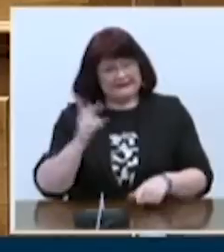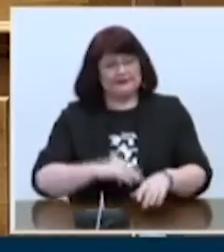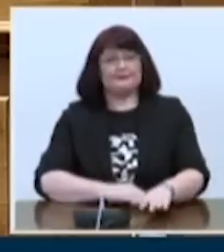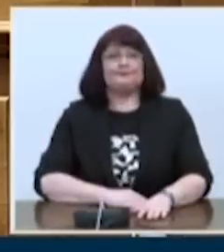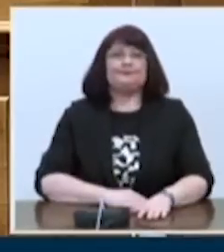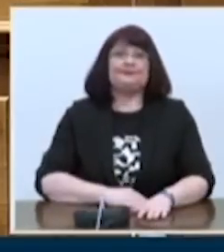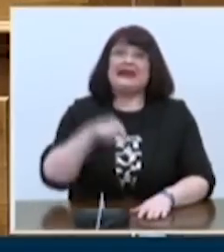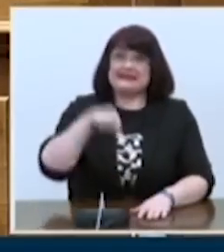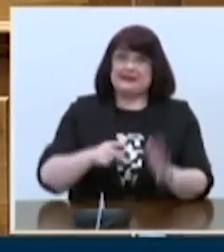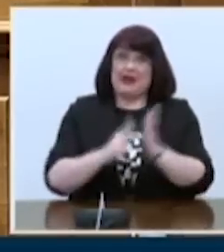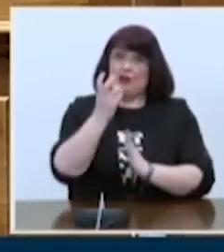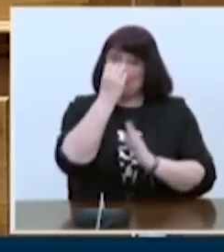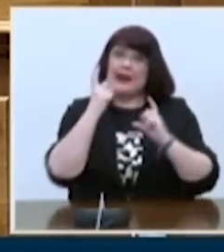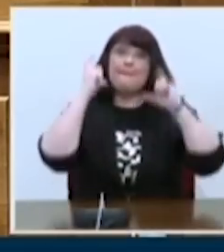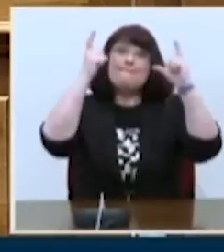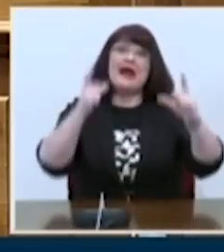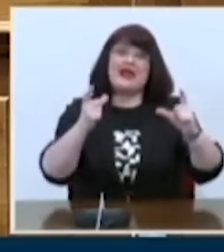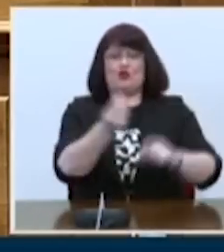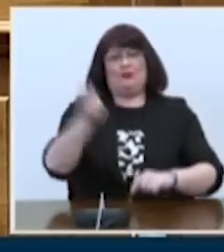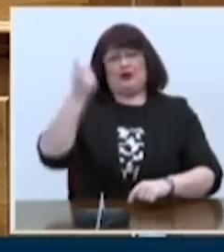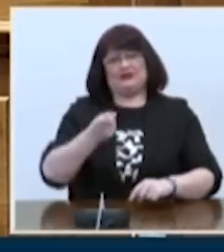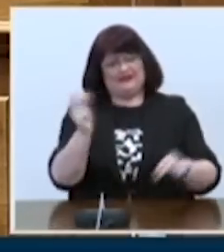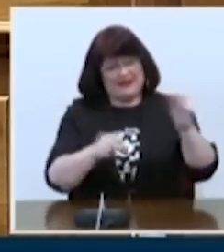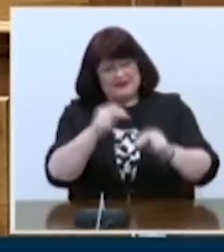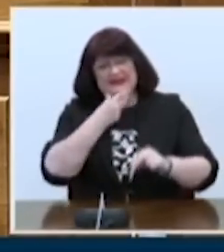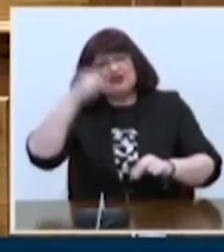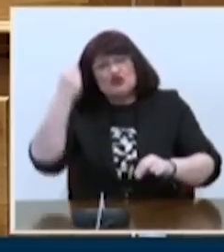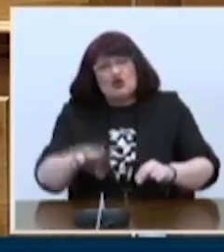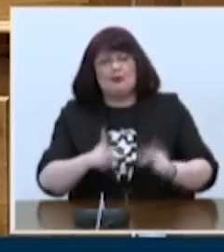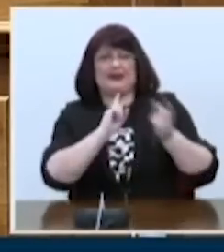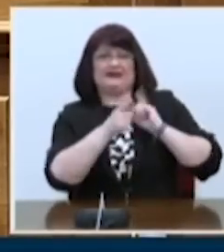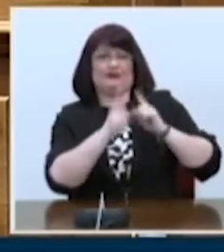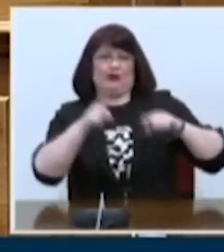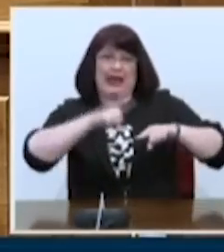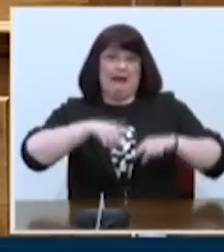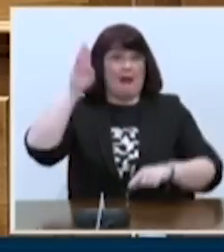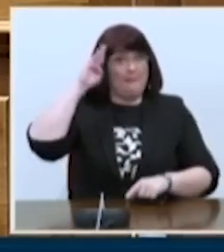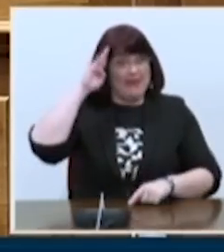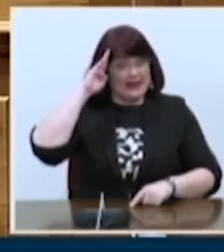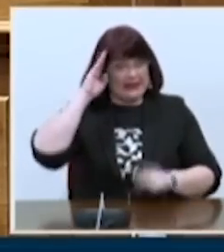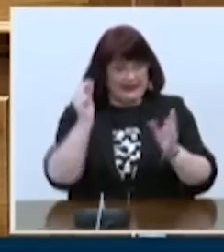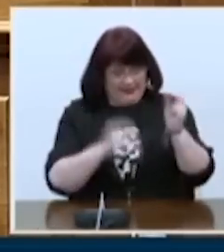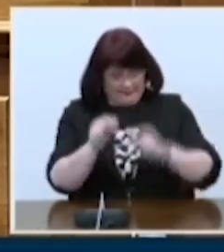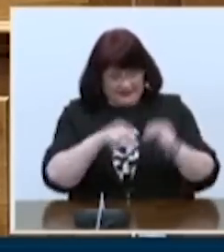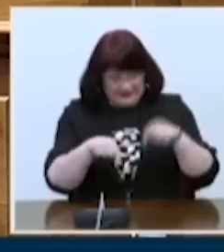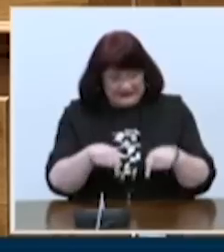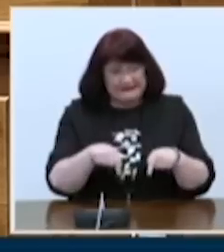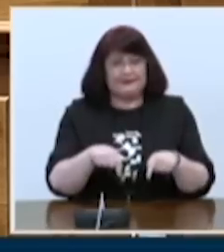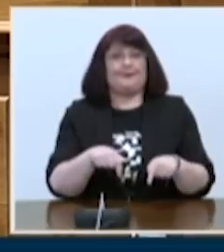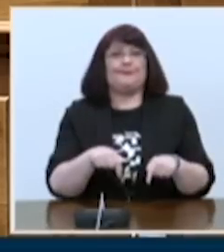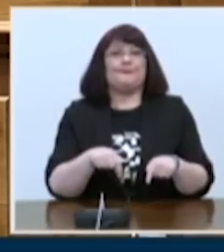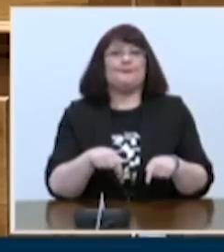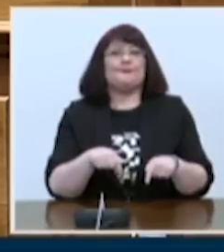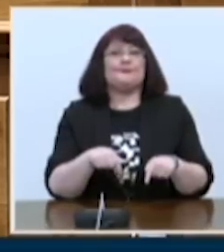πλειοψηφία θα ψηφίσει την κατάπτυση της Συμφωνία Ελλάδας και Ηνωμένων Πολιτειών κατ' όνομα